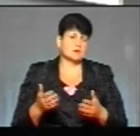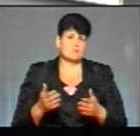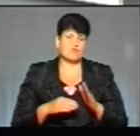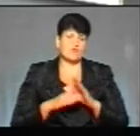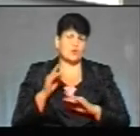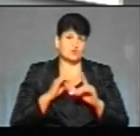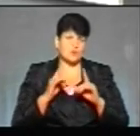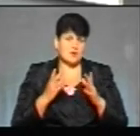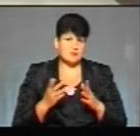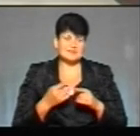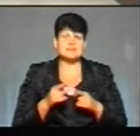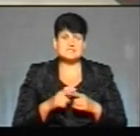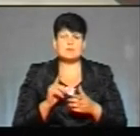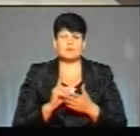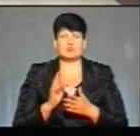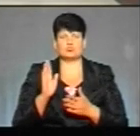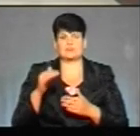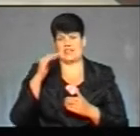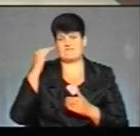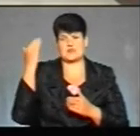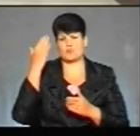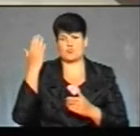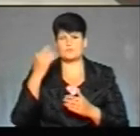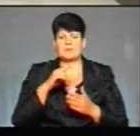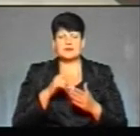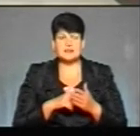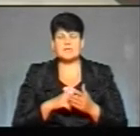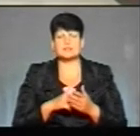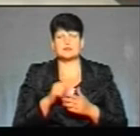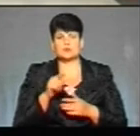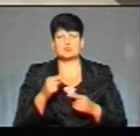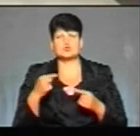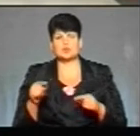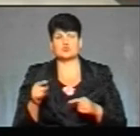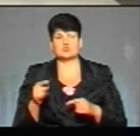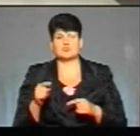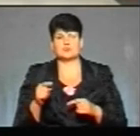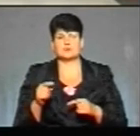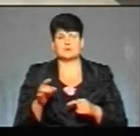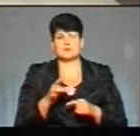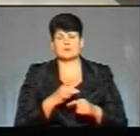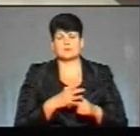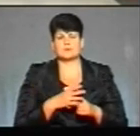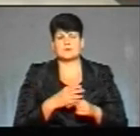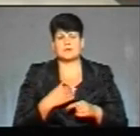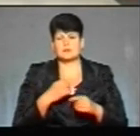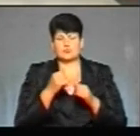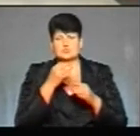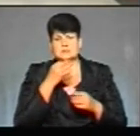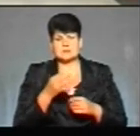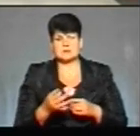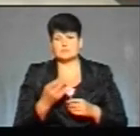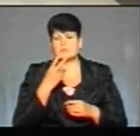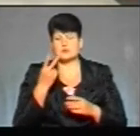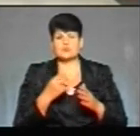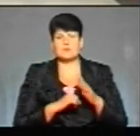Верховною Радою. Тобто, це має пройти все наверху. Питання того чи іншого населеного пункту, того чи інший район, не готовий вам відповісти ще раз, скажу, бо не бачу бази, але